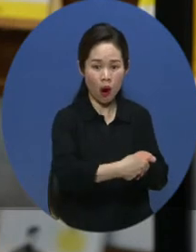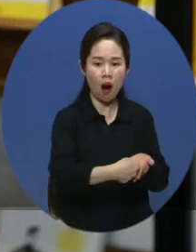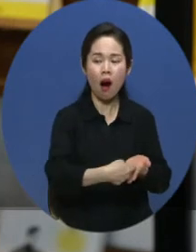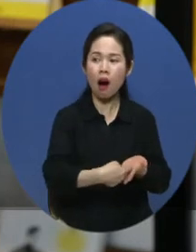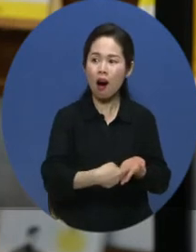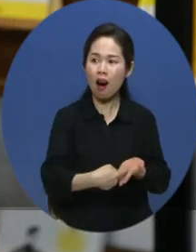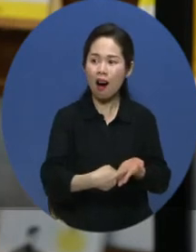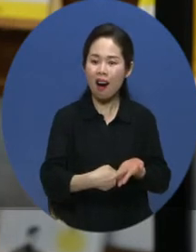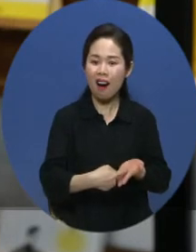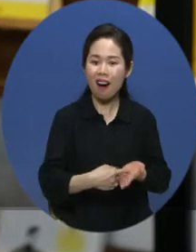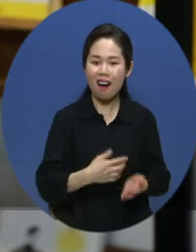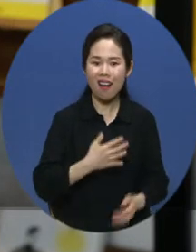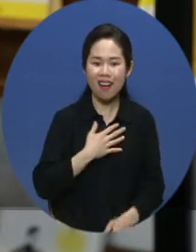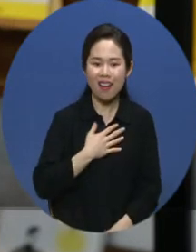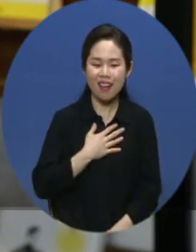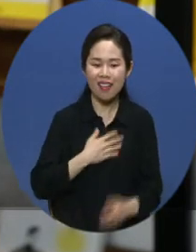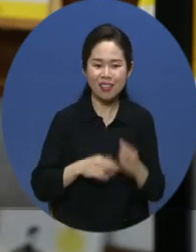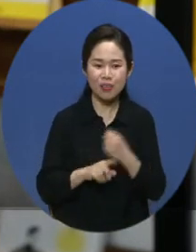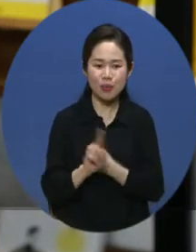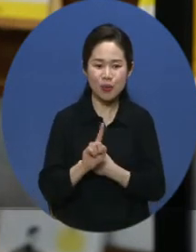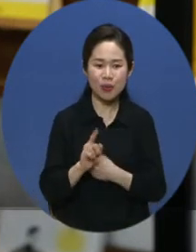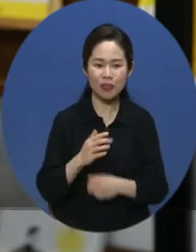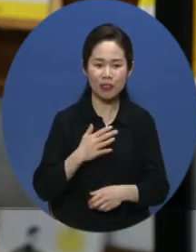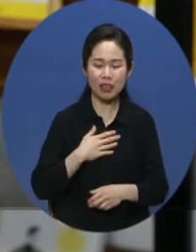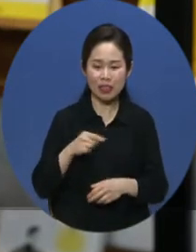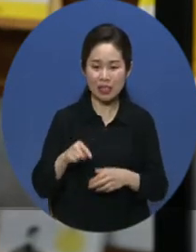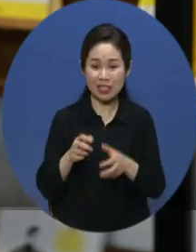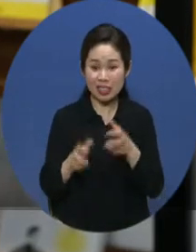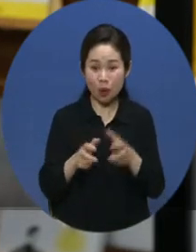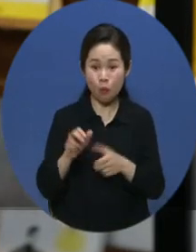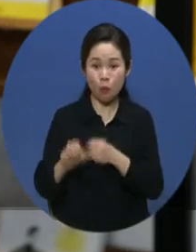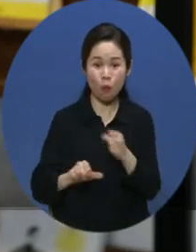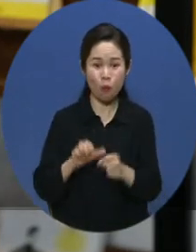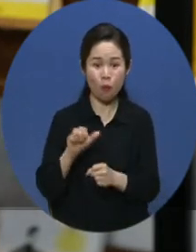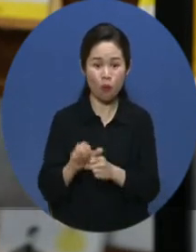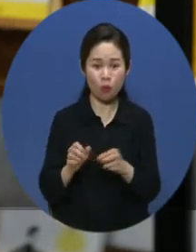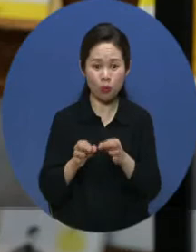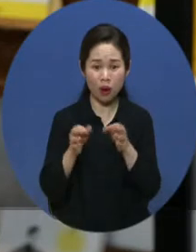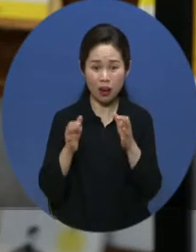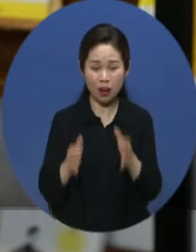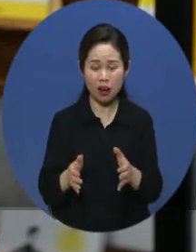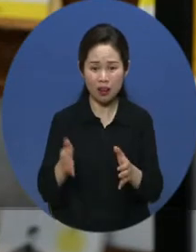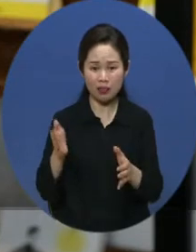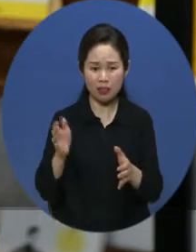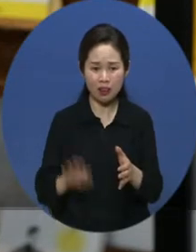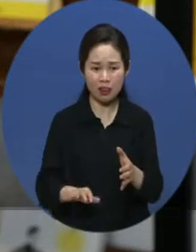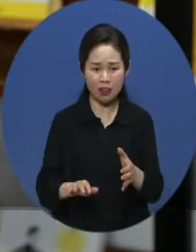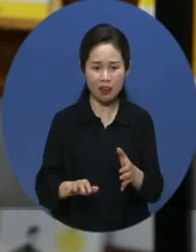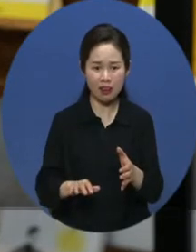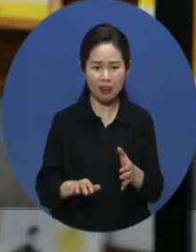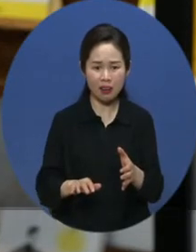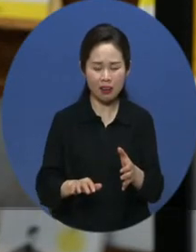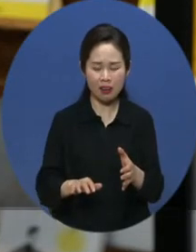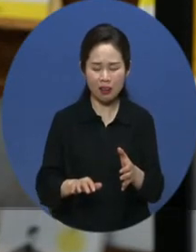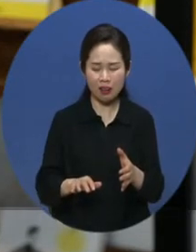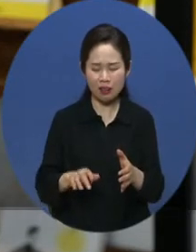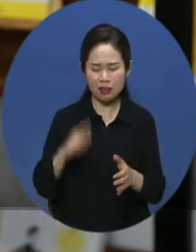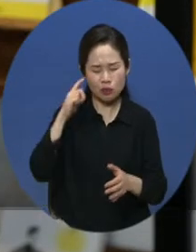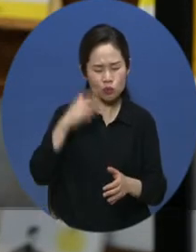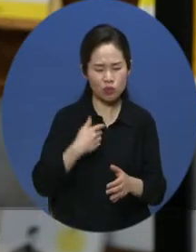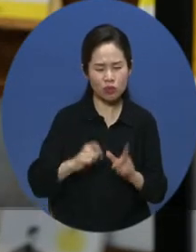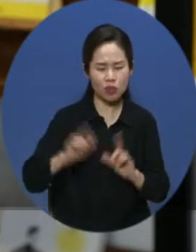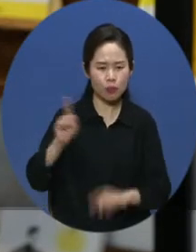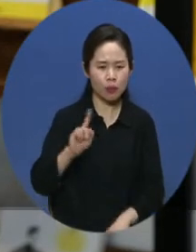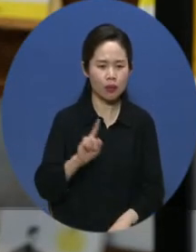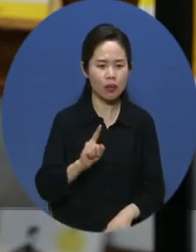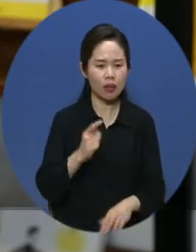이유는 한 5년 동안 하면서 처음 계속해서 들어왔던 질문 이게 느린 학습자들한테